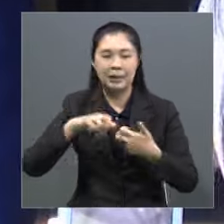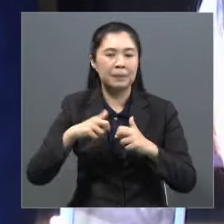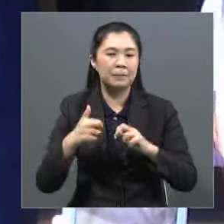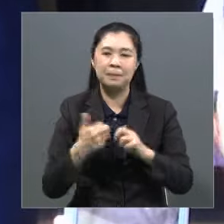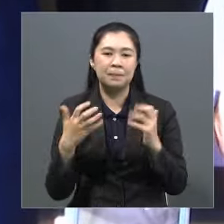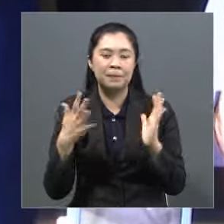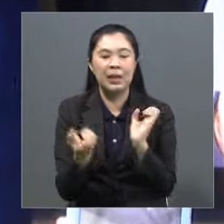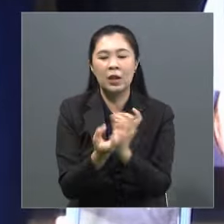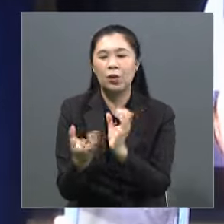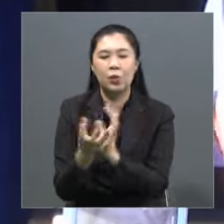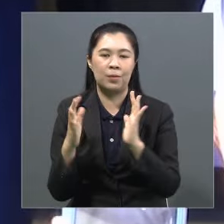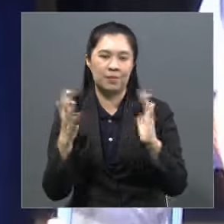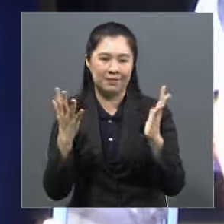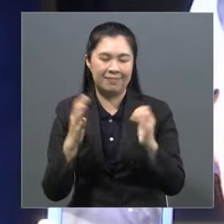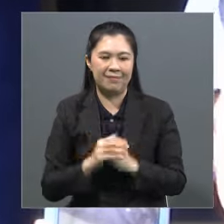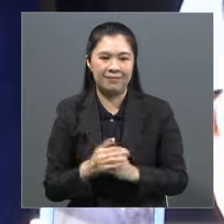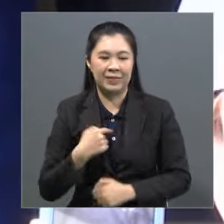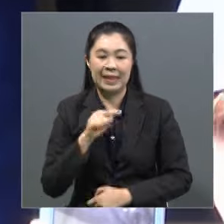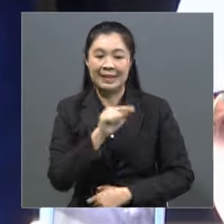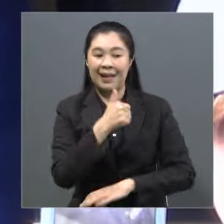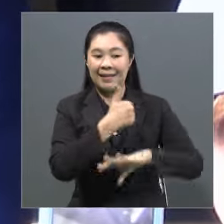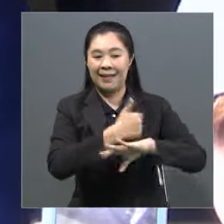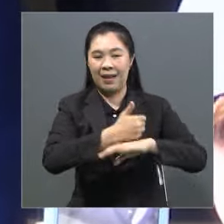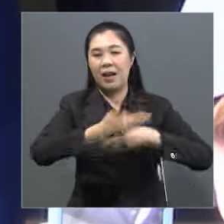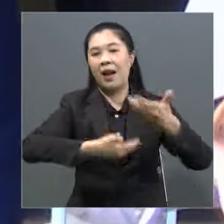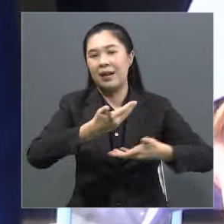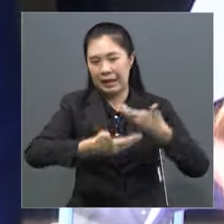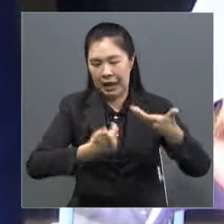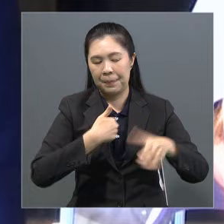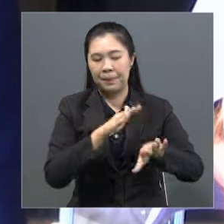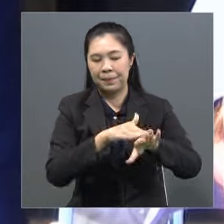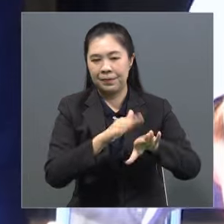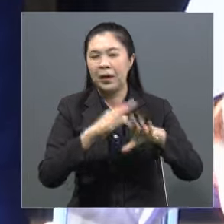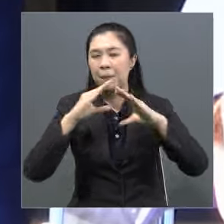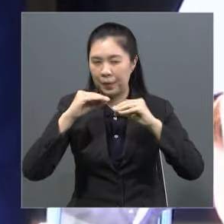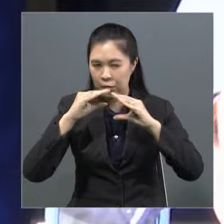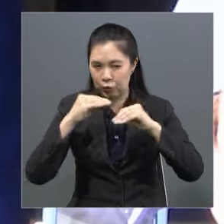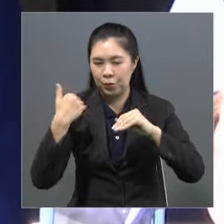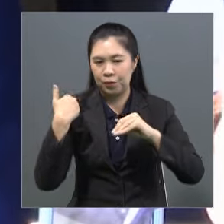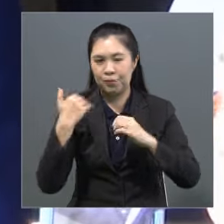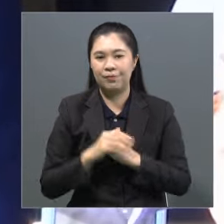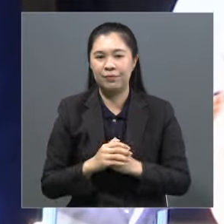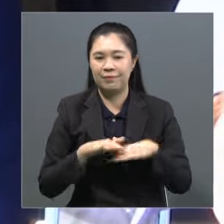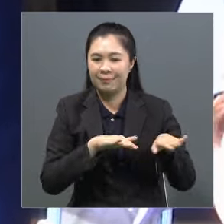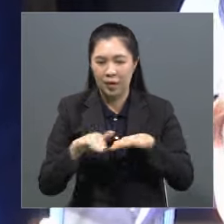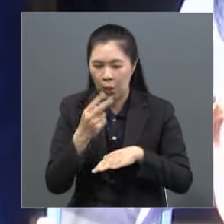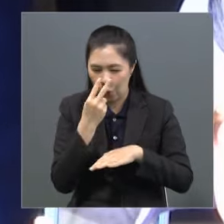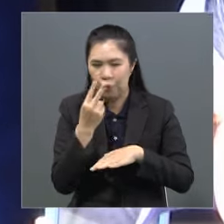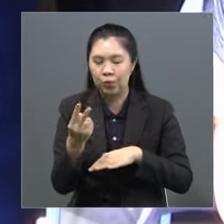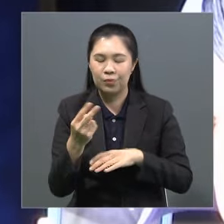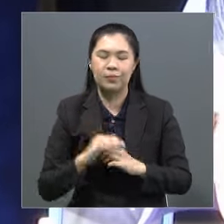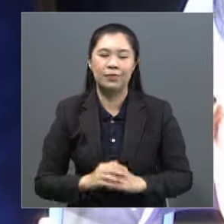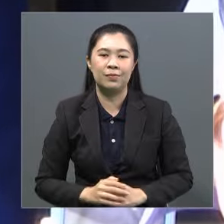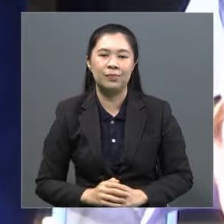ไรเมื่อช่วงเช้าก็สั่งการให้อธิบดีกรมการค้าต่างประเทศเรียกประชุมค่ะแล้วก็ติดตามสถานการณ์อย่างใกล้ชิดด้วยนะคะ